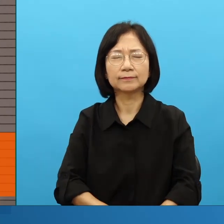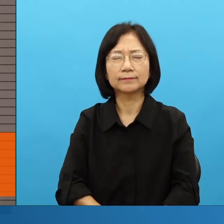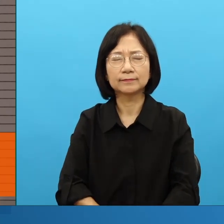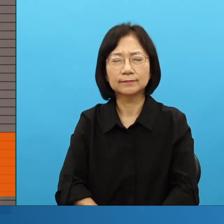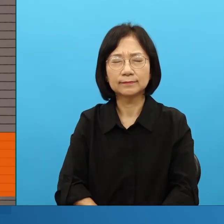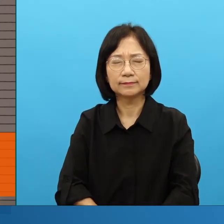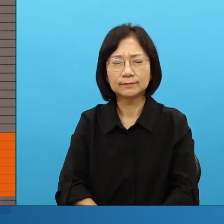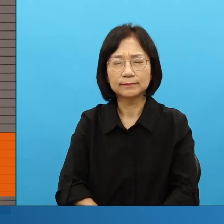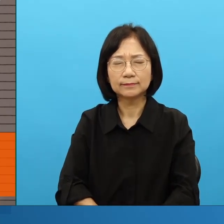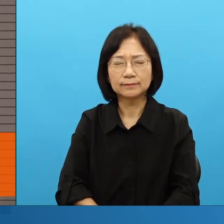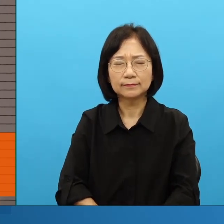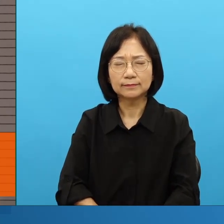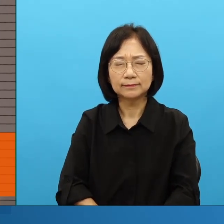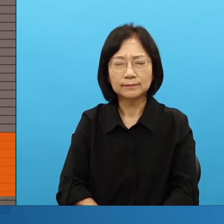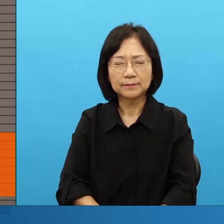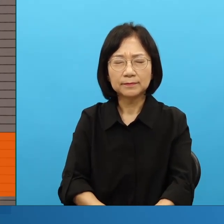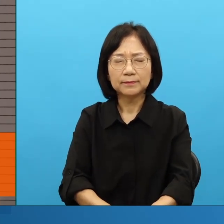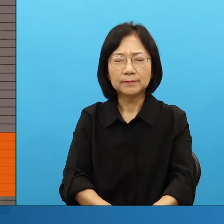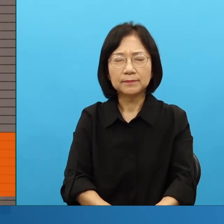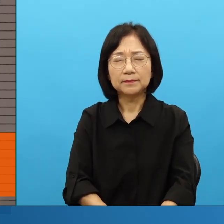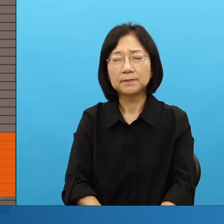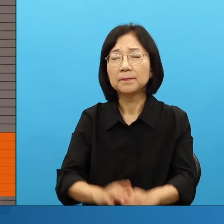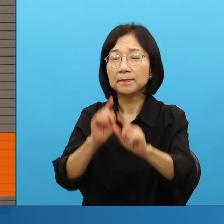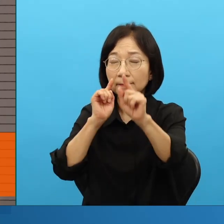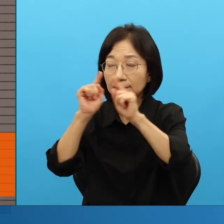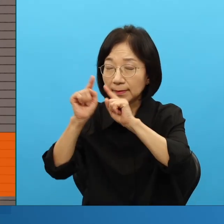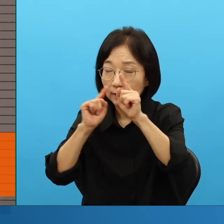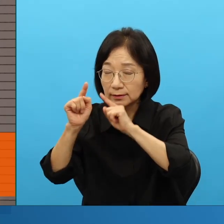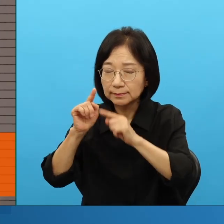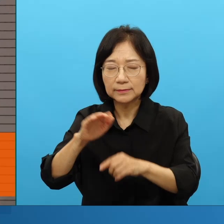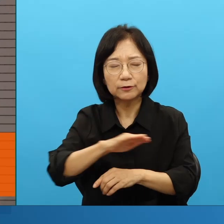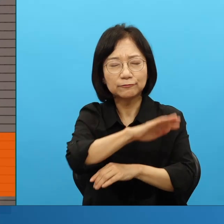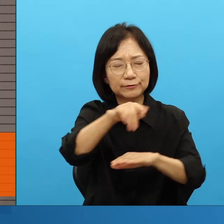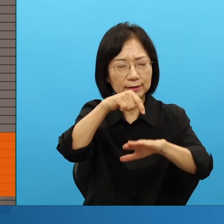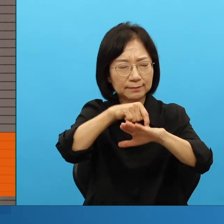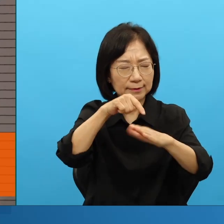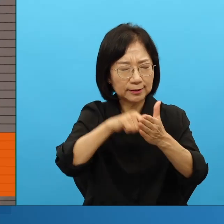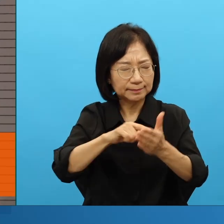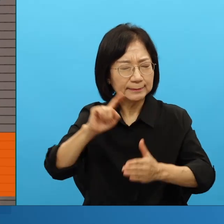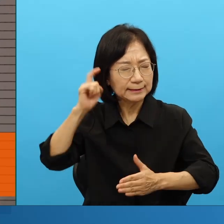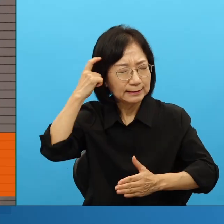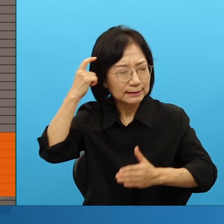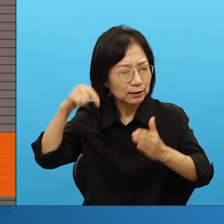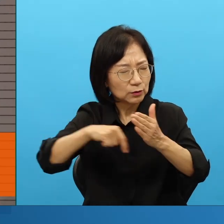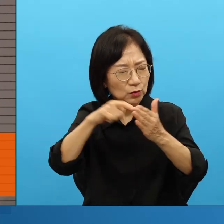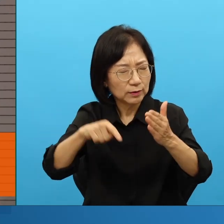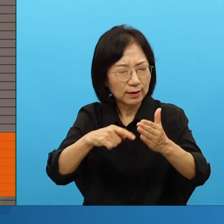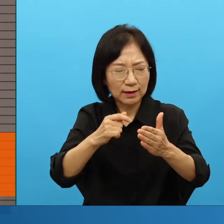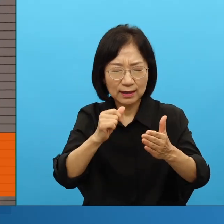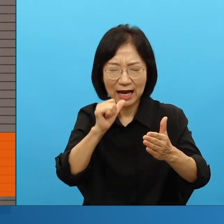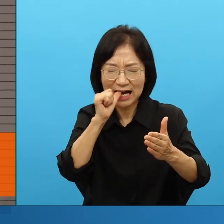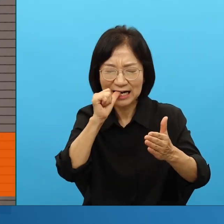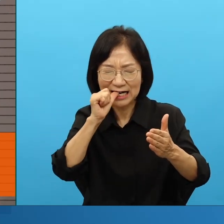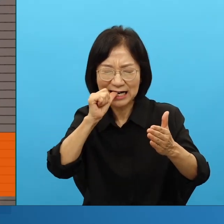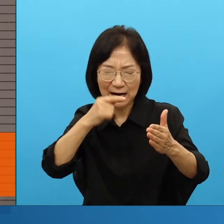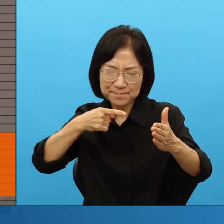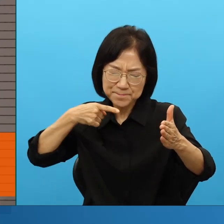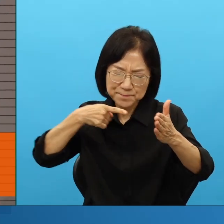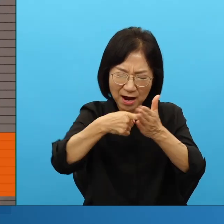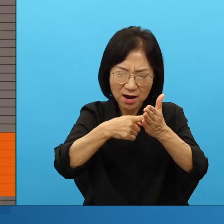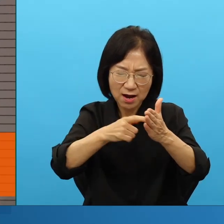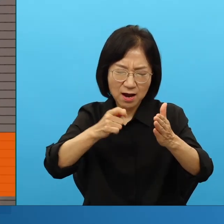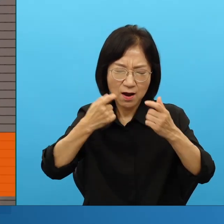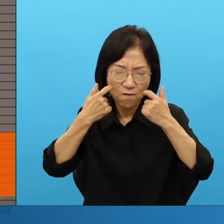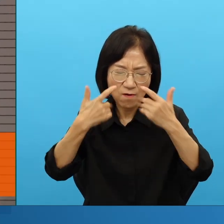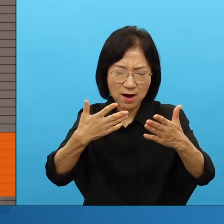感谢神今天也顺利了时代性的传道者刘光柱牧师赐给必定成就的话语 그 말씀이 우리 마음과 생각 속에 잘 박힌 모처럼 박히게 하시고 그 위에 하나님의